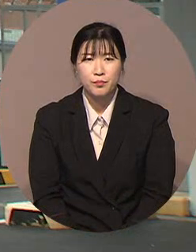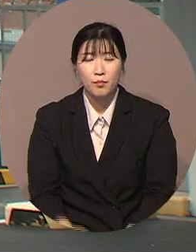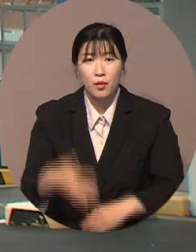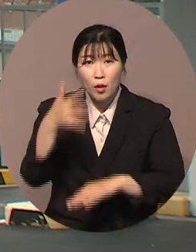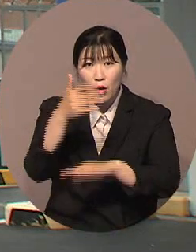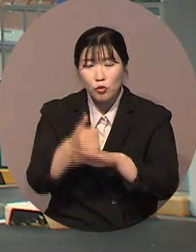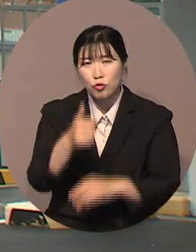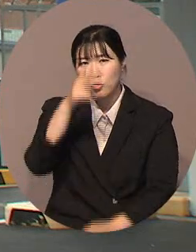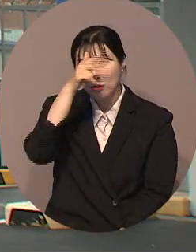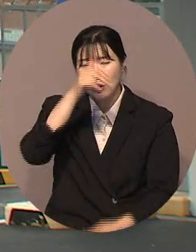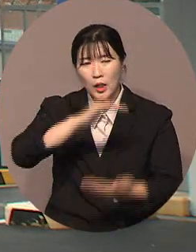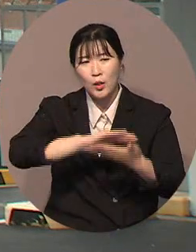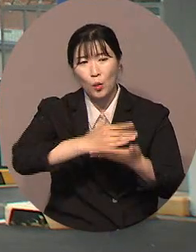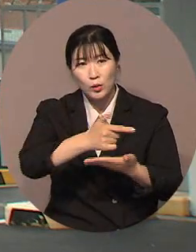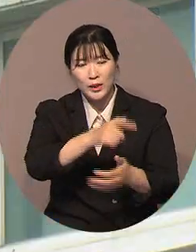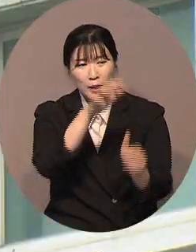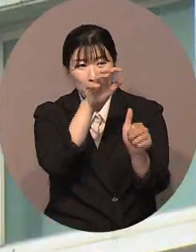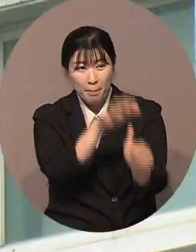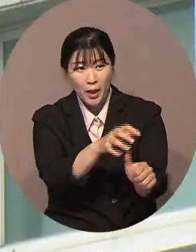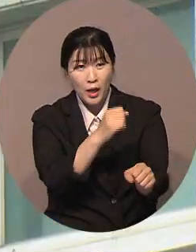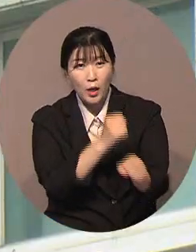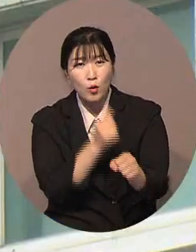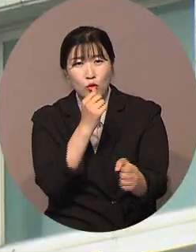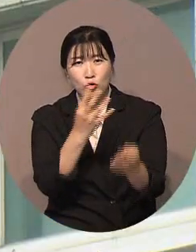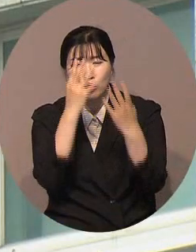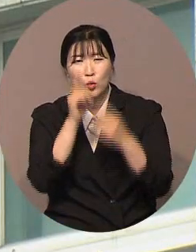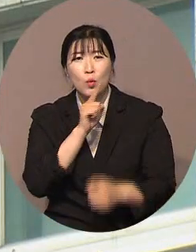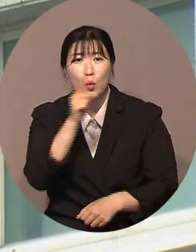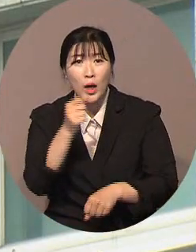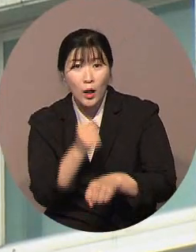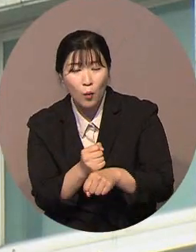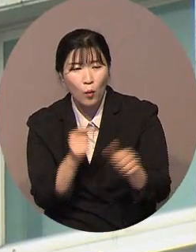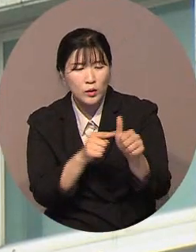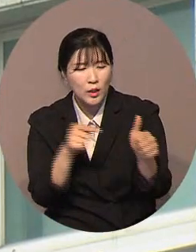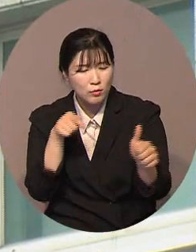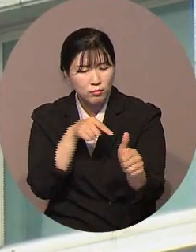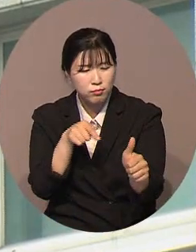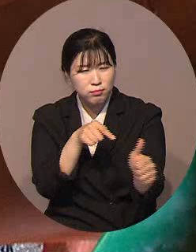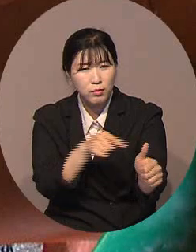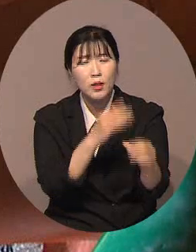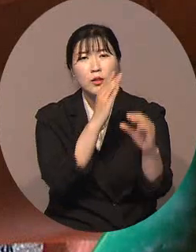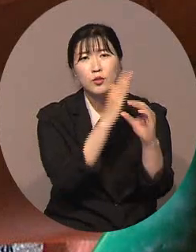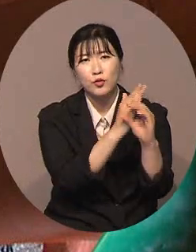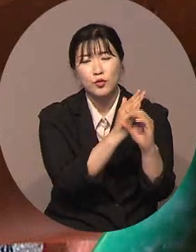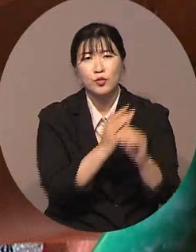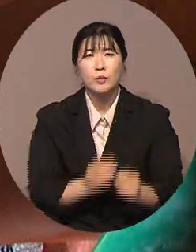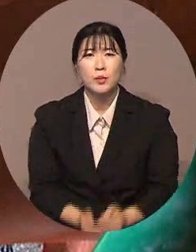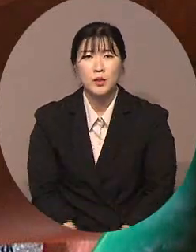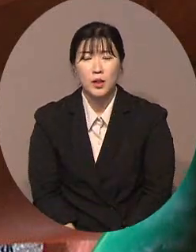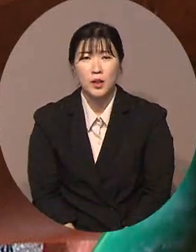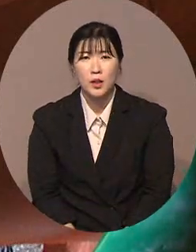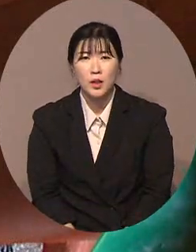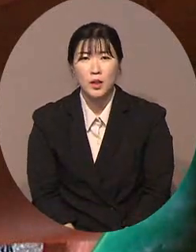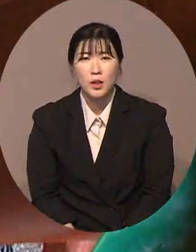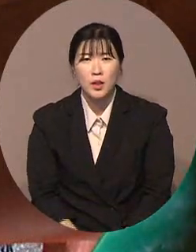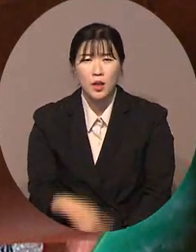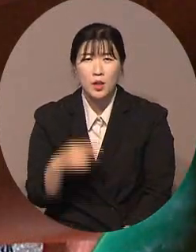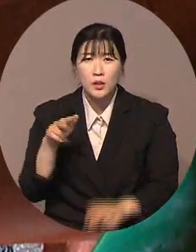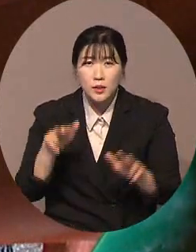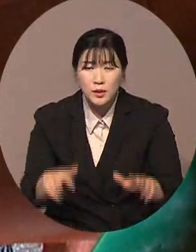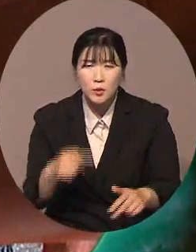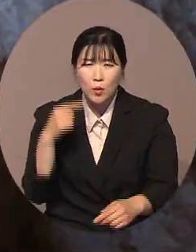경찰은 거래 계좌에 대해 압수수색 영장을 신청하고 용의자를 쫓고 있습니다. 한편 소금 품귀